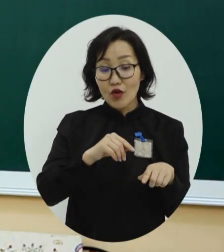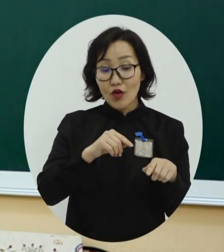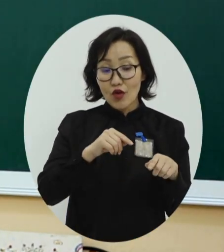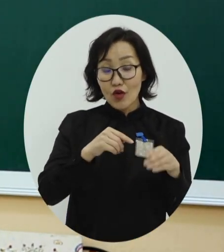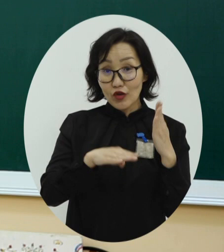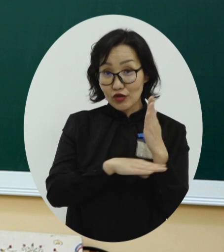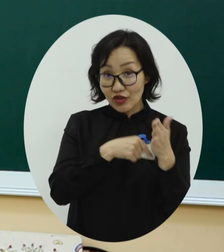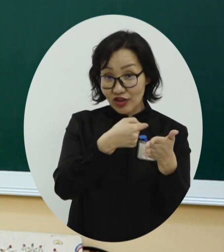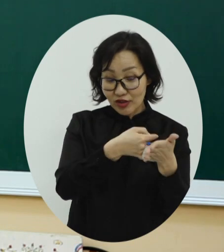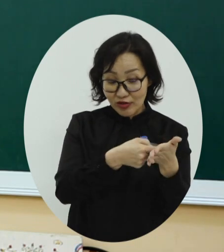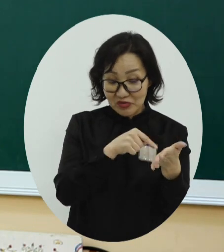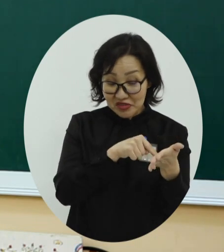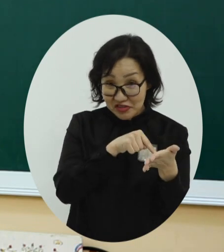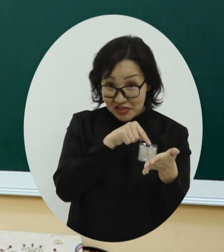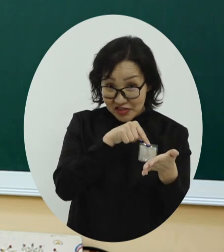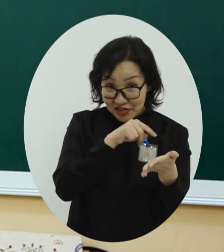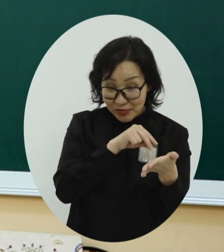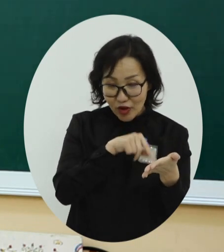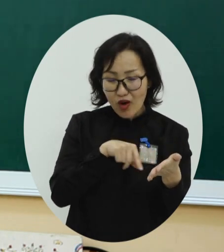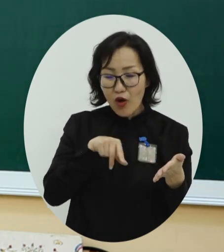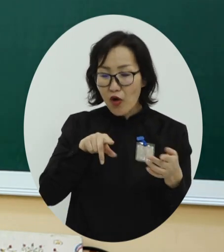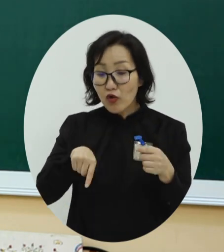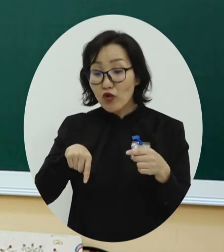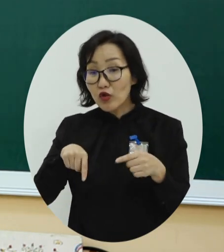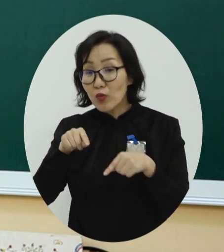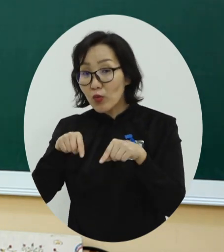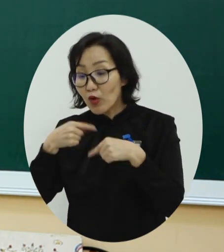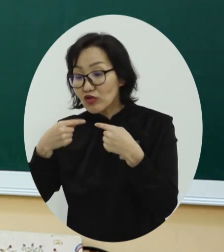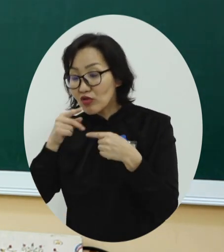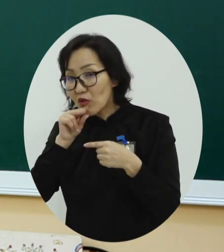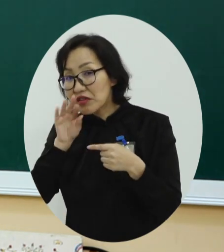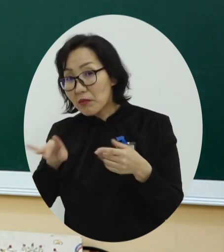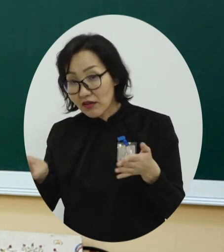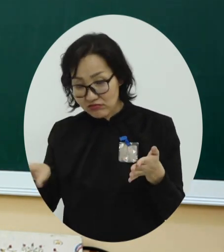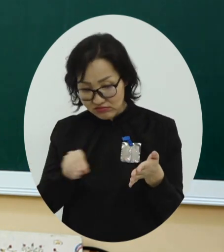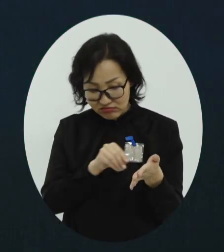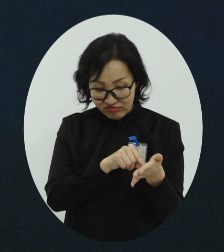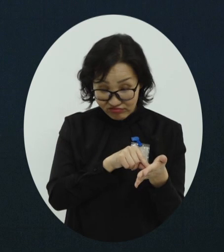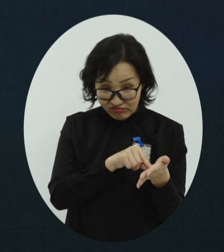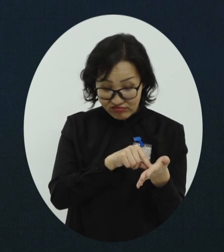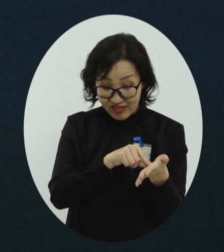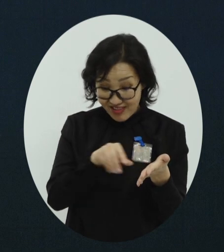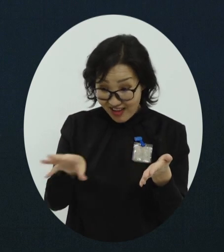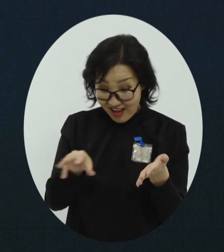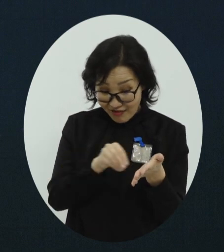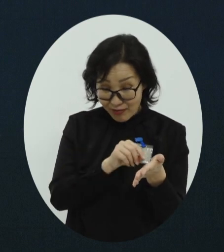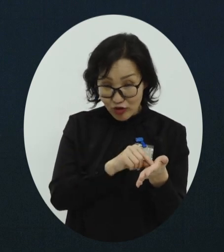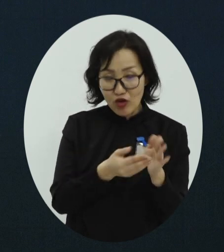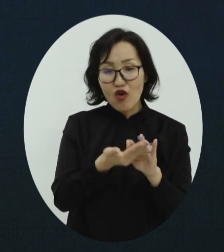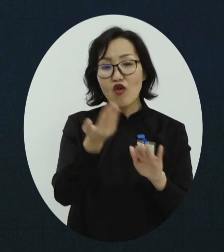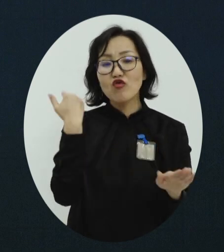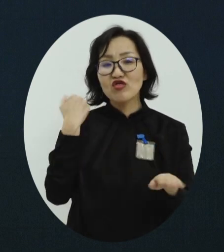өдрийн тэмдэглэлд болсон үйл явдлыг бичихтэй өнгөрсөн цагт бичнэ. Болсон үйл